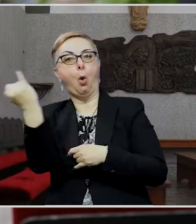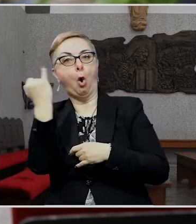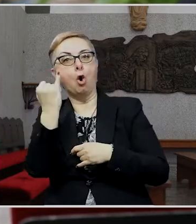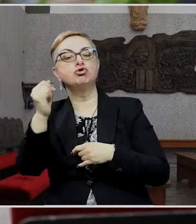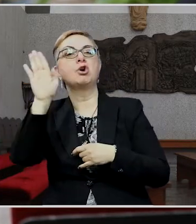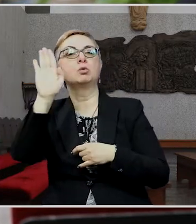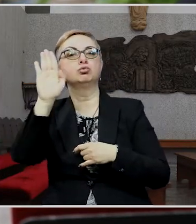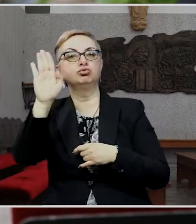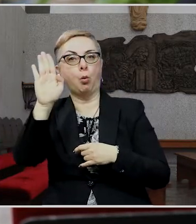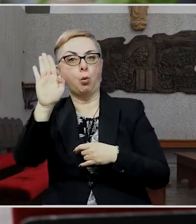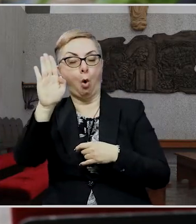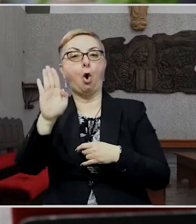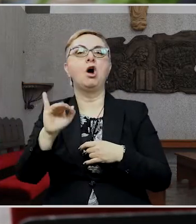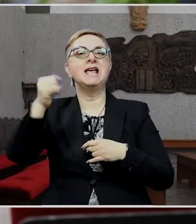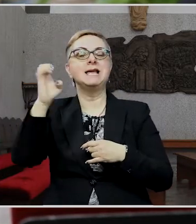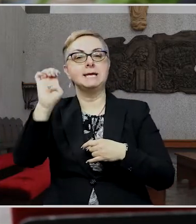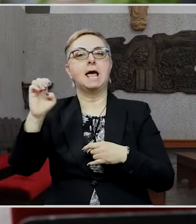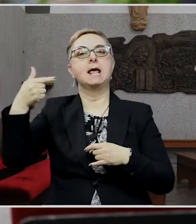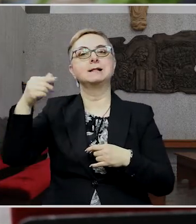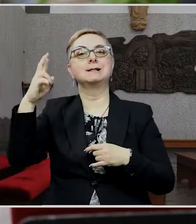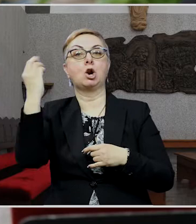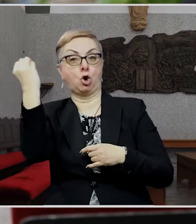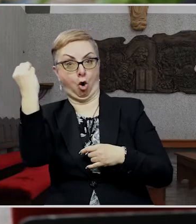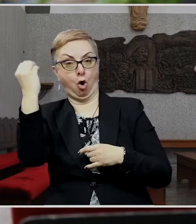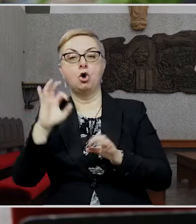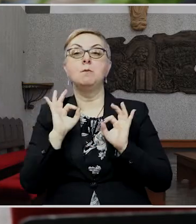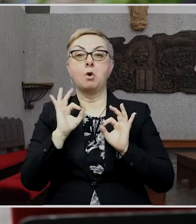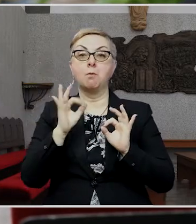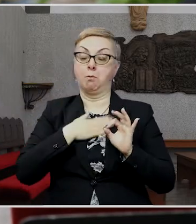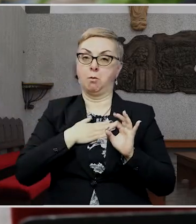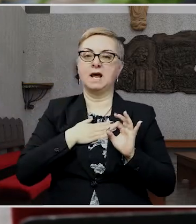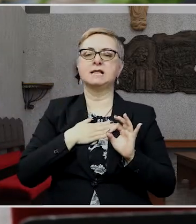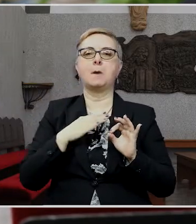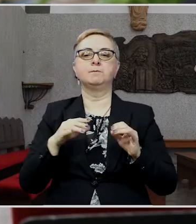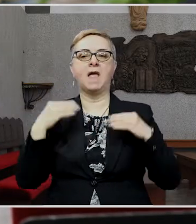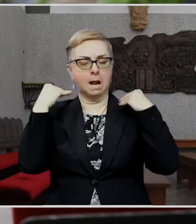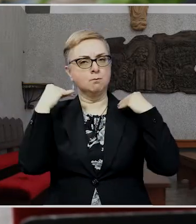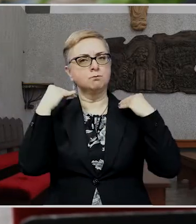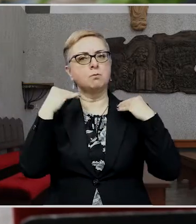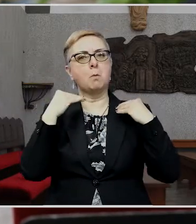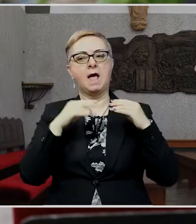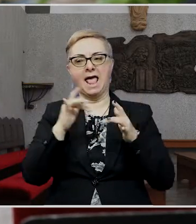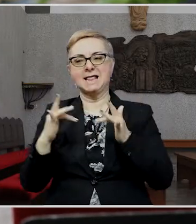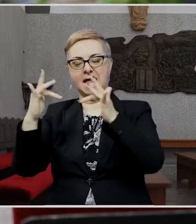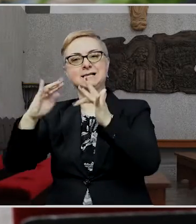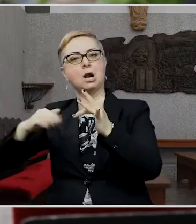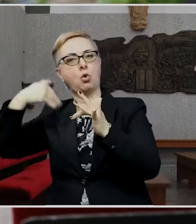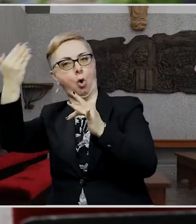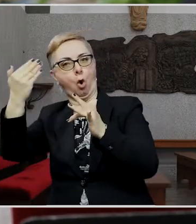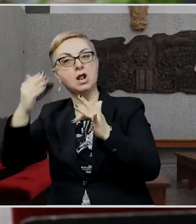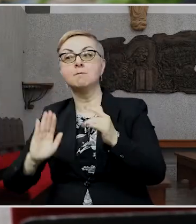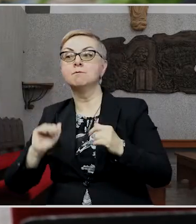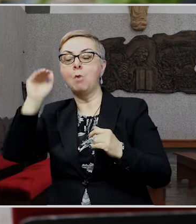sacerdote di madian porto il gregge oltre il deserto e arrivo al monte di dio lauren